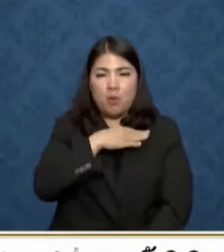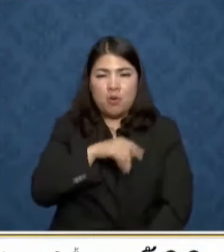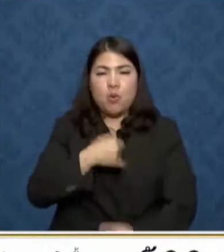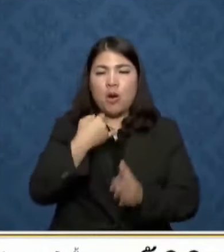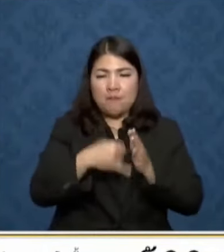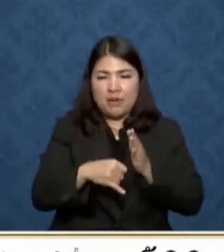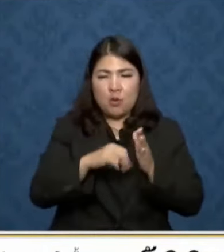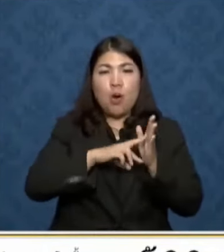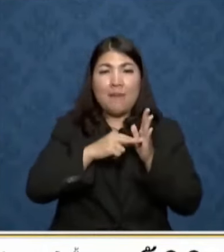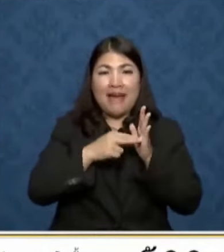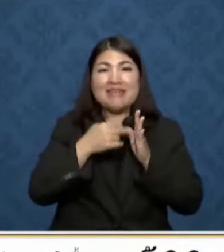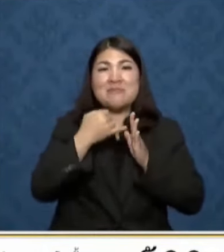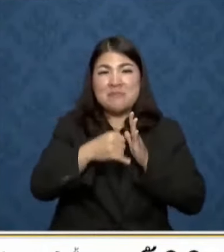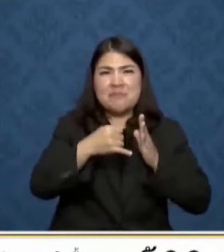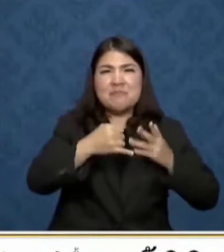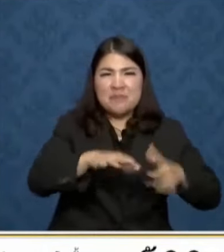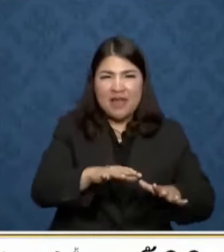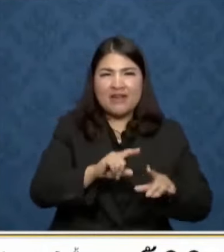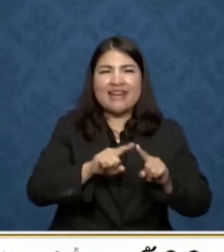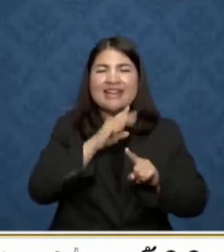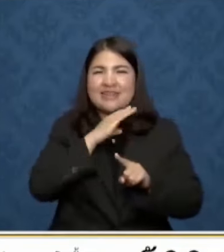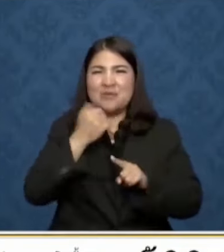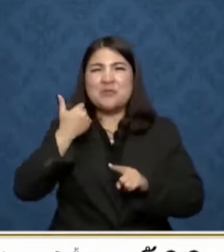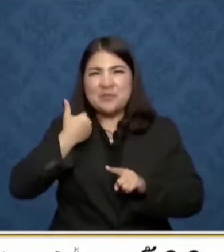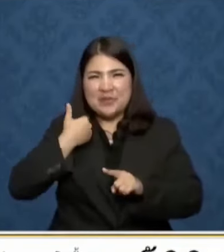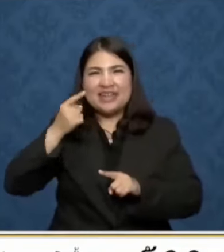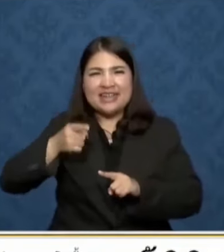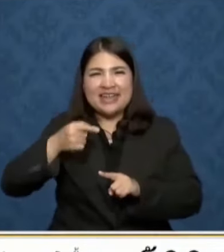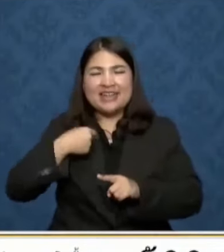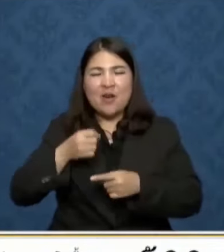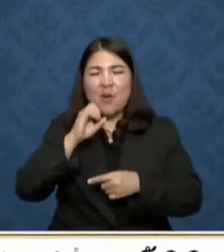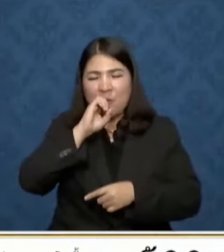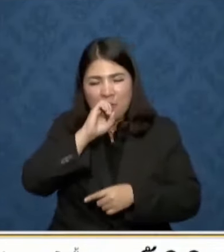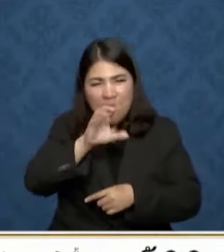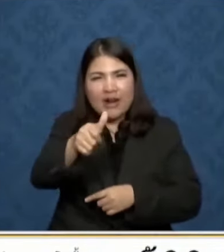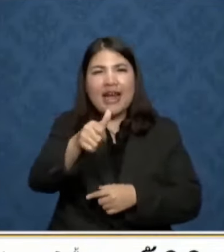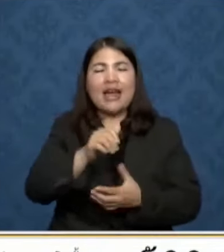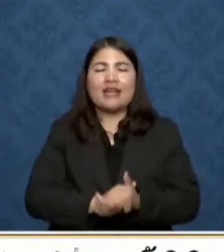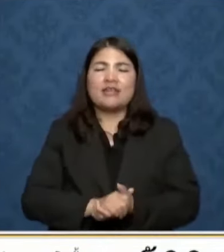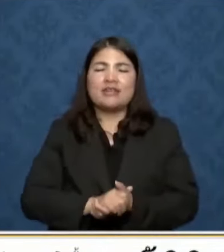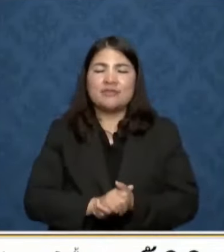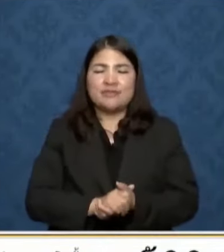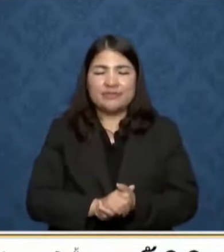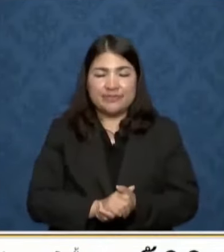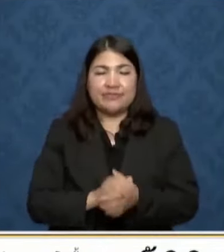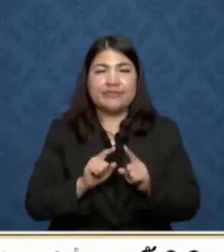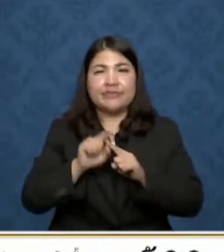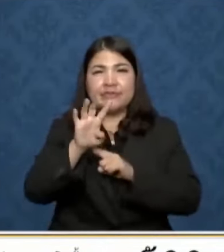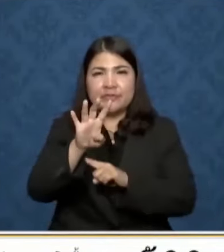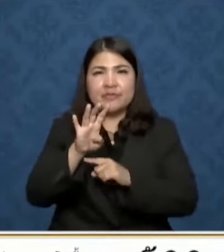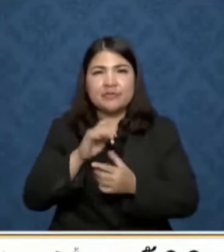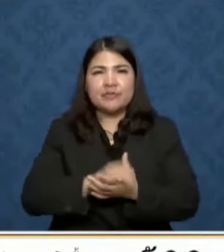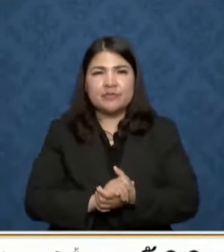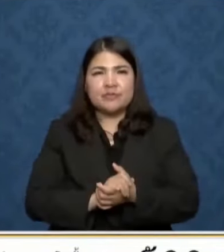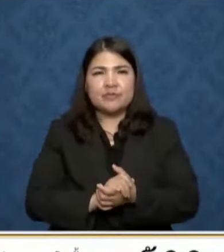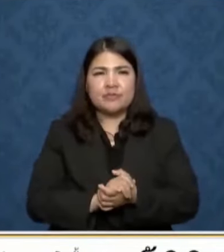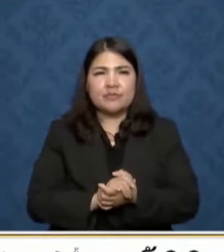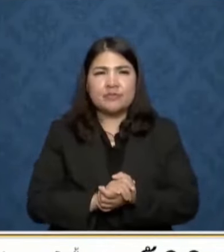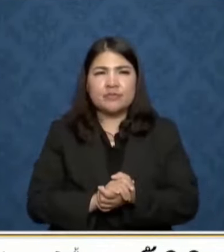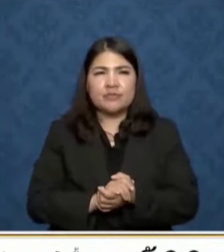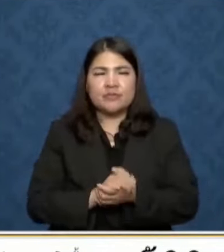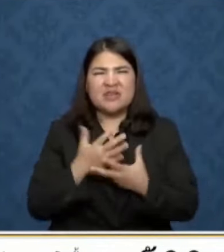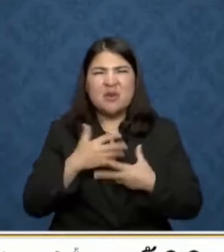าตัดอะไรแล้ว